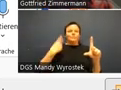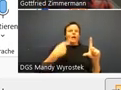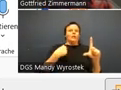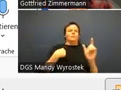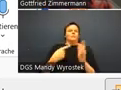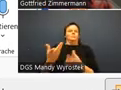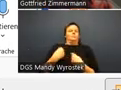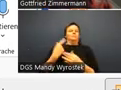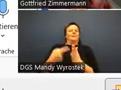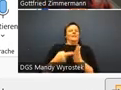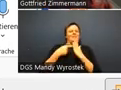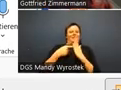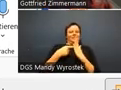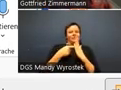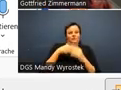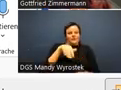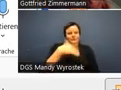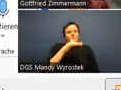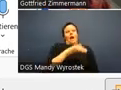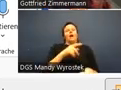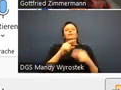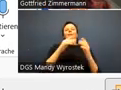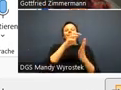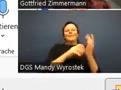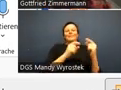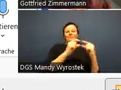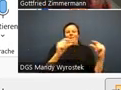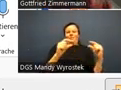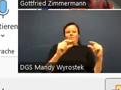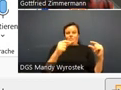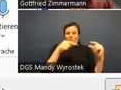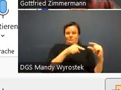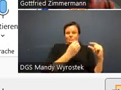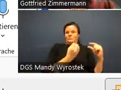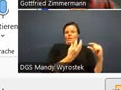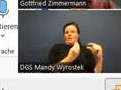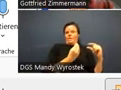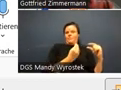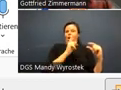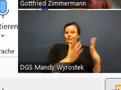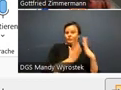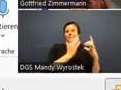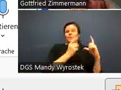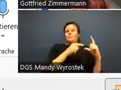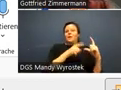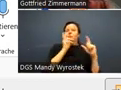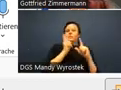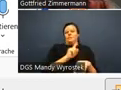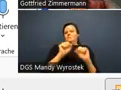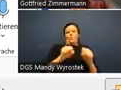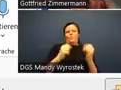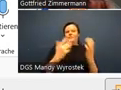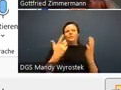wird auch vorgelesen, aber es wird nicht möglich sein, das zu bearbeiten, so ohne